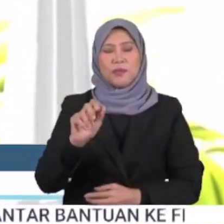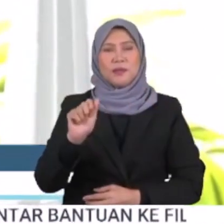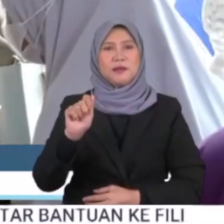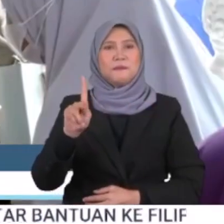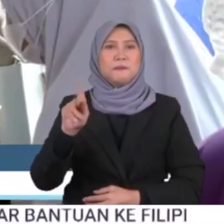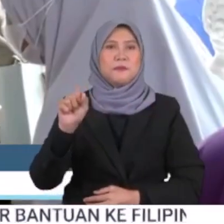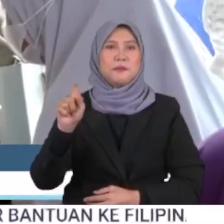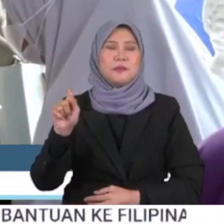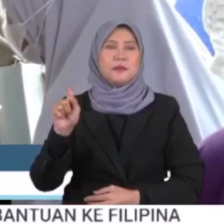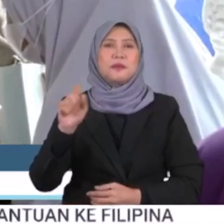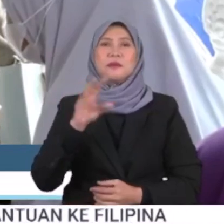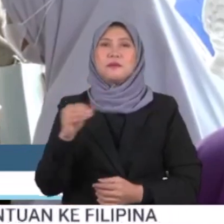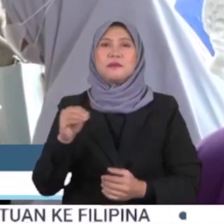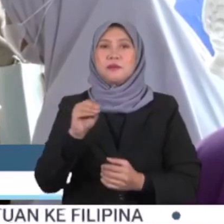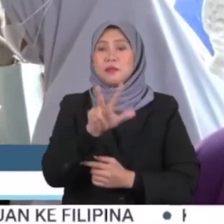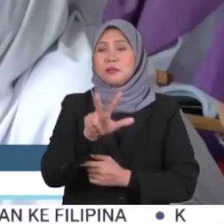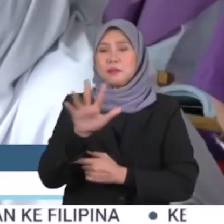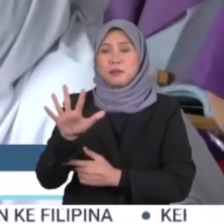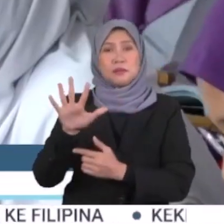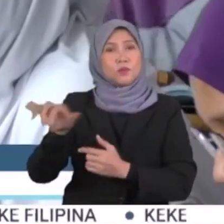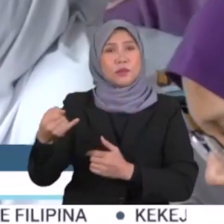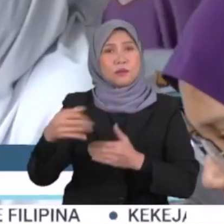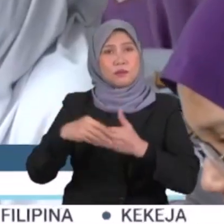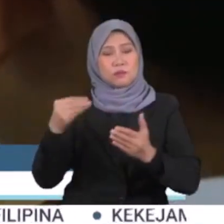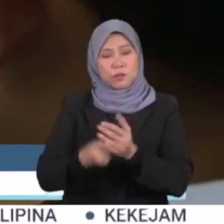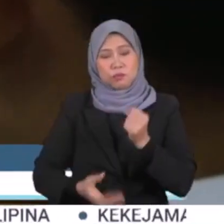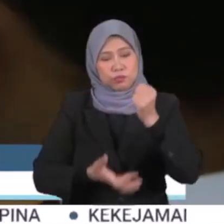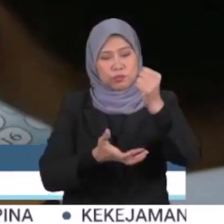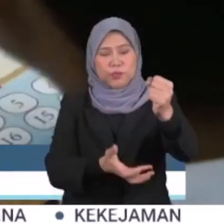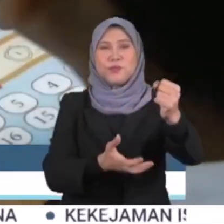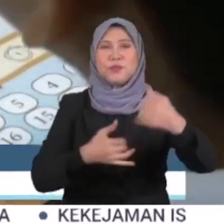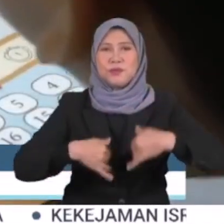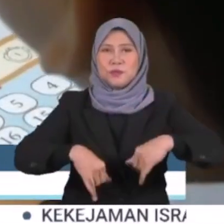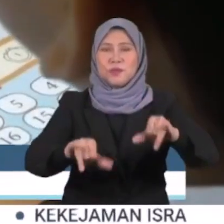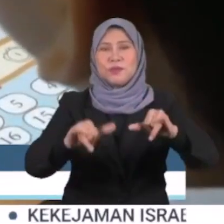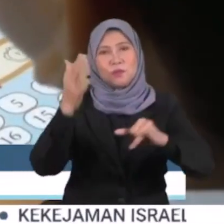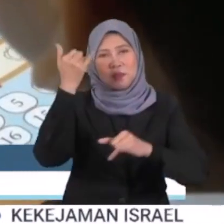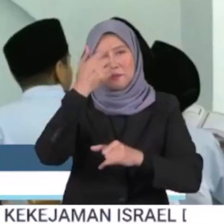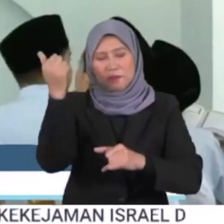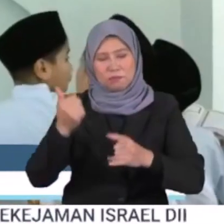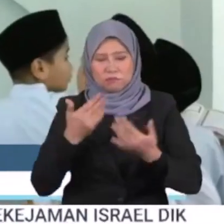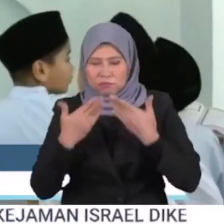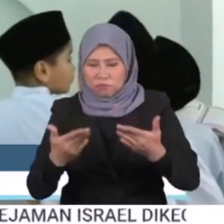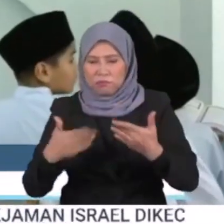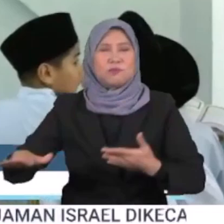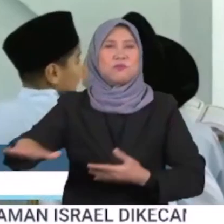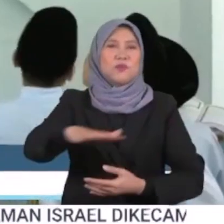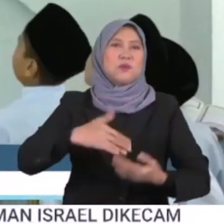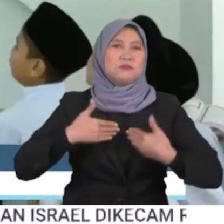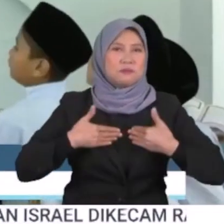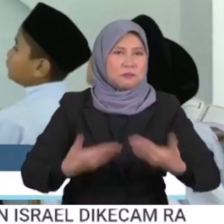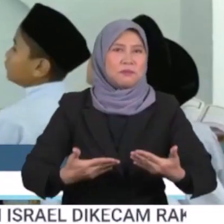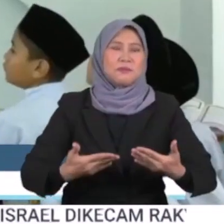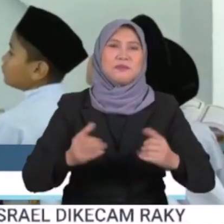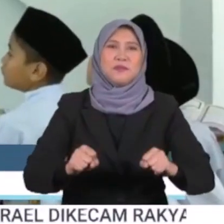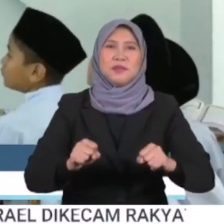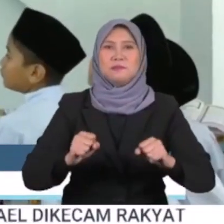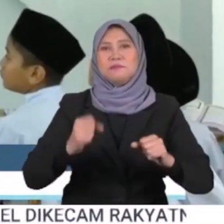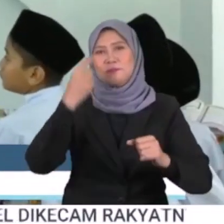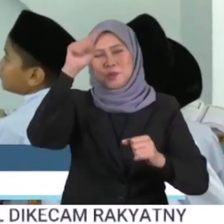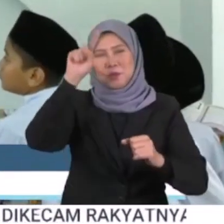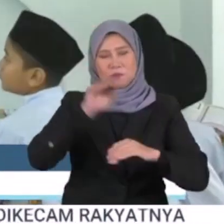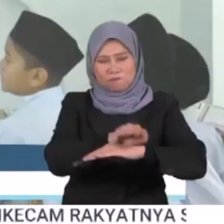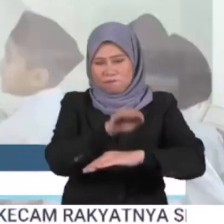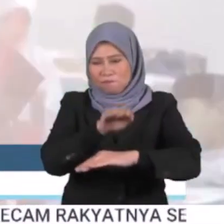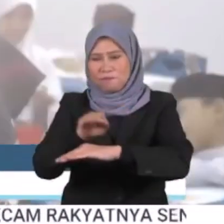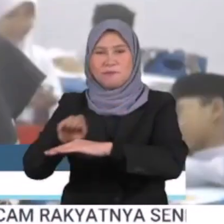membabitkan peruntukan RM35 juta diteruskan atas dasar penghargaan terhadap sumbangan mereka dalam menegakkan